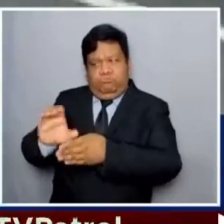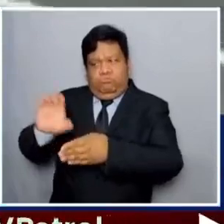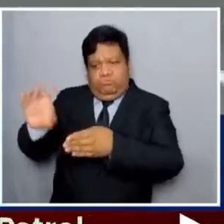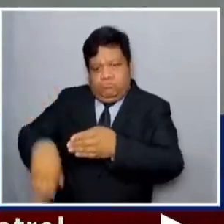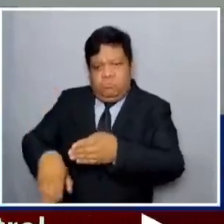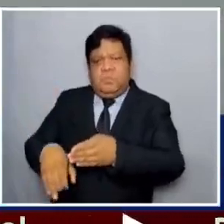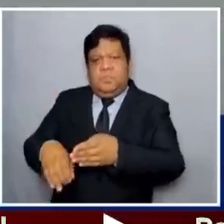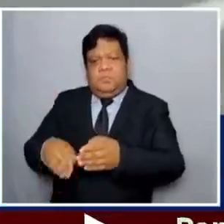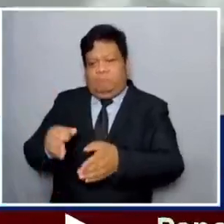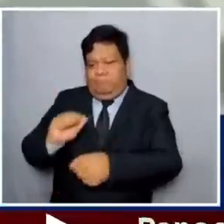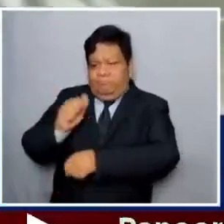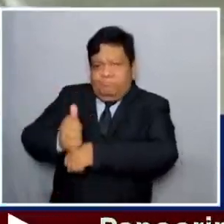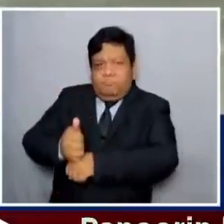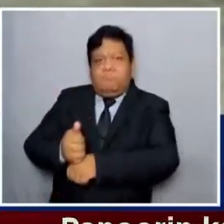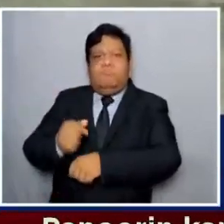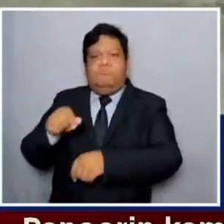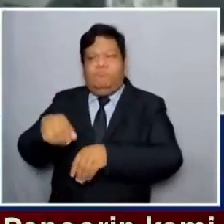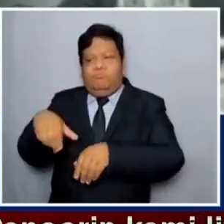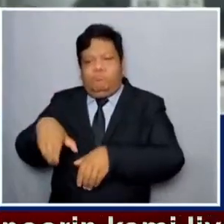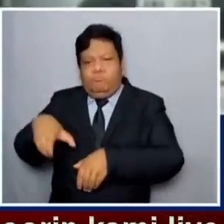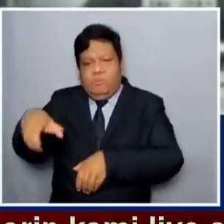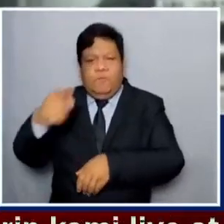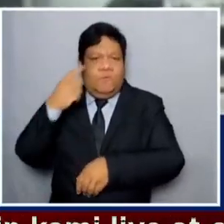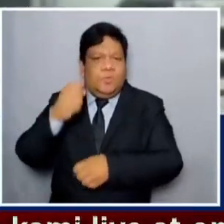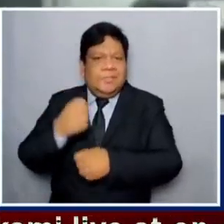yung pagpapalakas ng mga